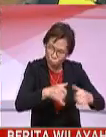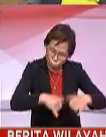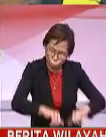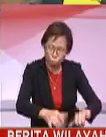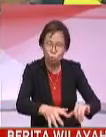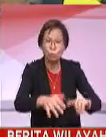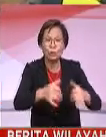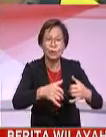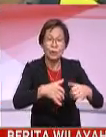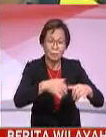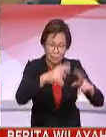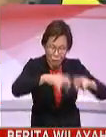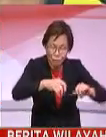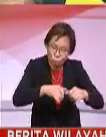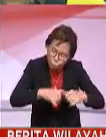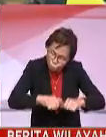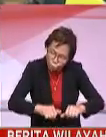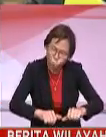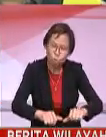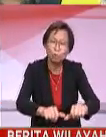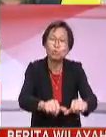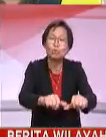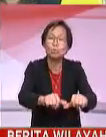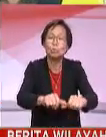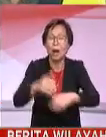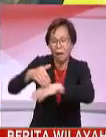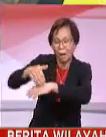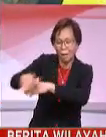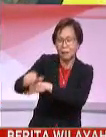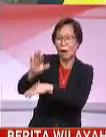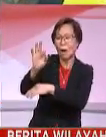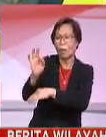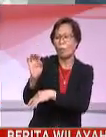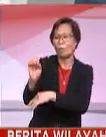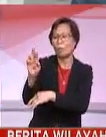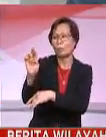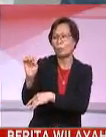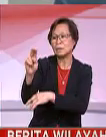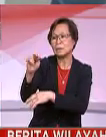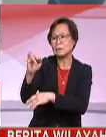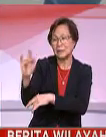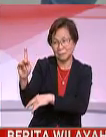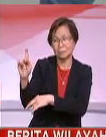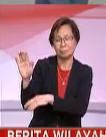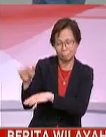lebih lanjut lagi keadaan ini dan akan dihantar kepada pihak forensik HRPZ.